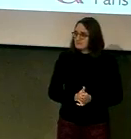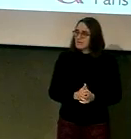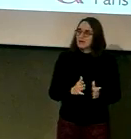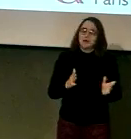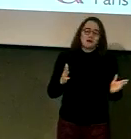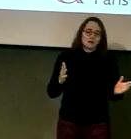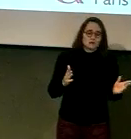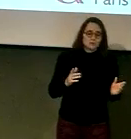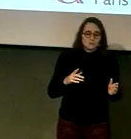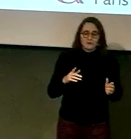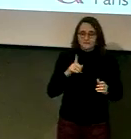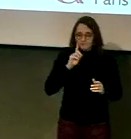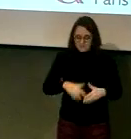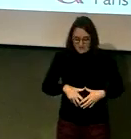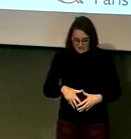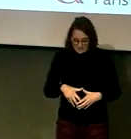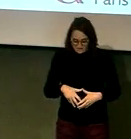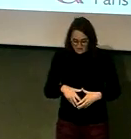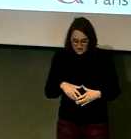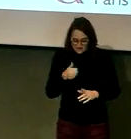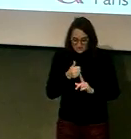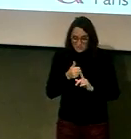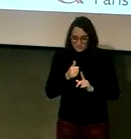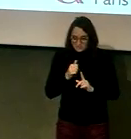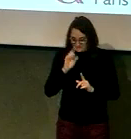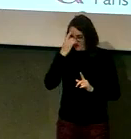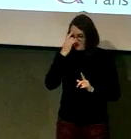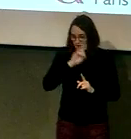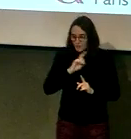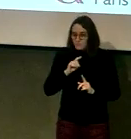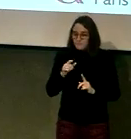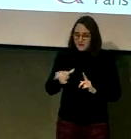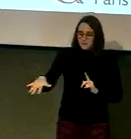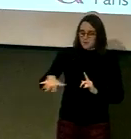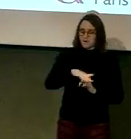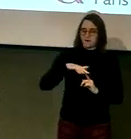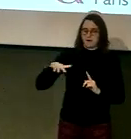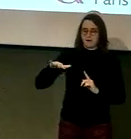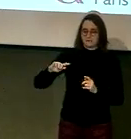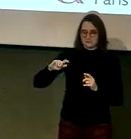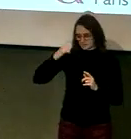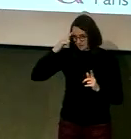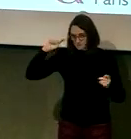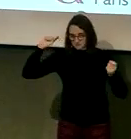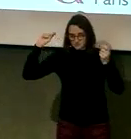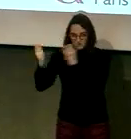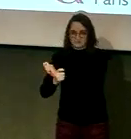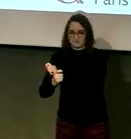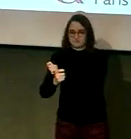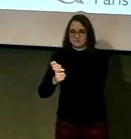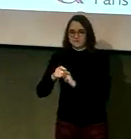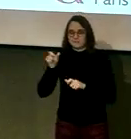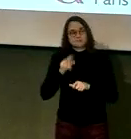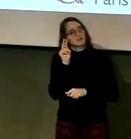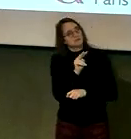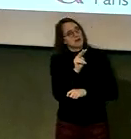Peut-être pas sur les femmes enceintes, parce qu'elles sont peut-être pas en capacité, mais pour changer peut-être l'opinion générale de tous ceux qui regardent